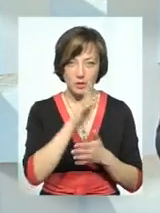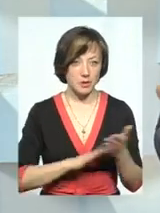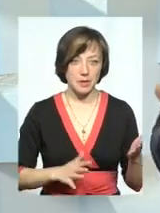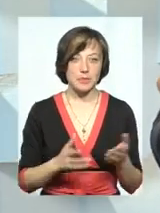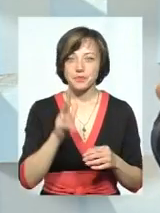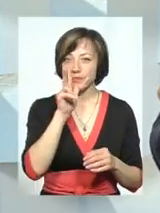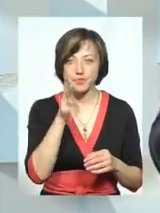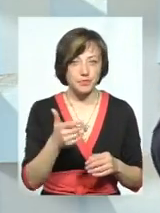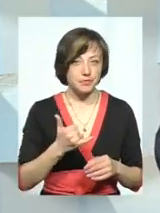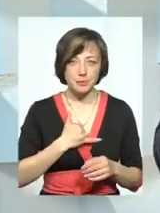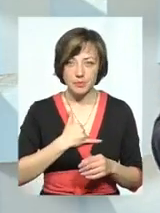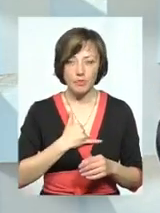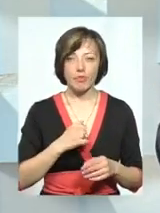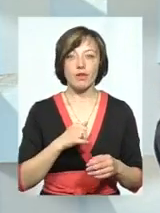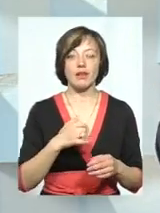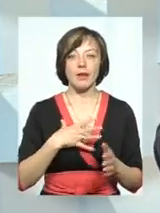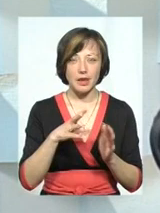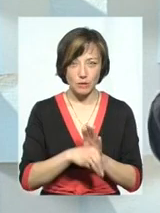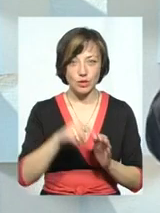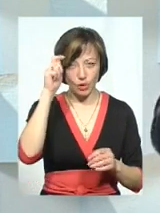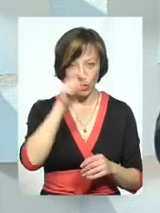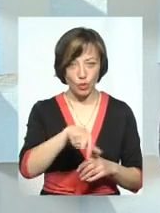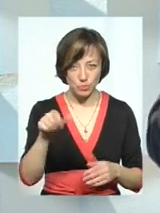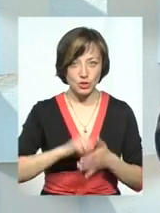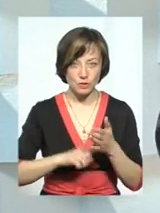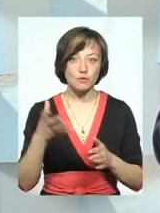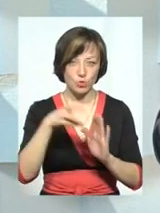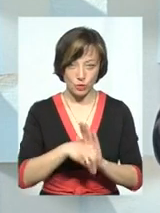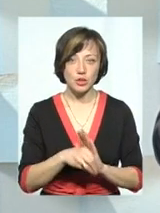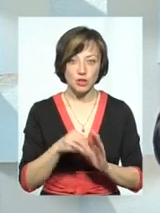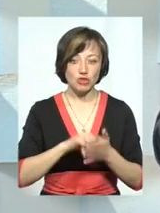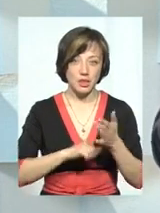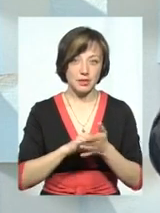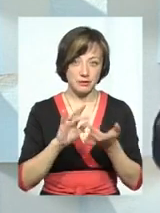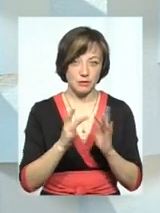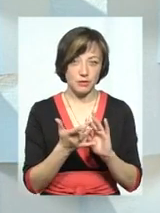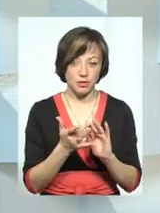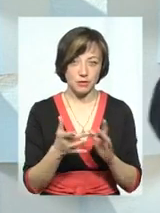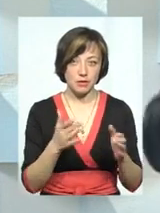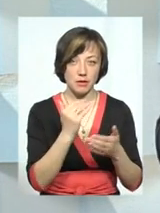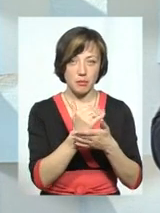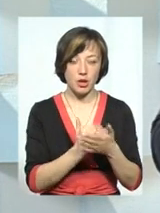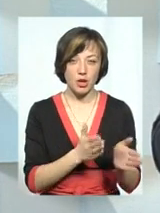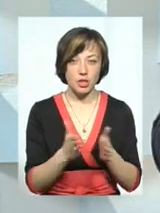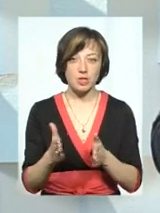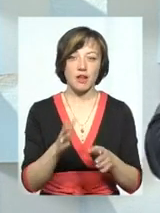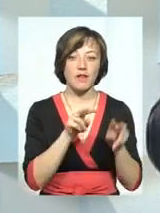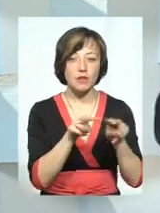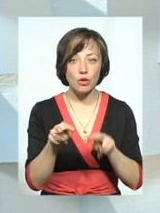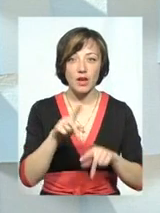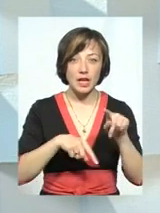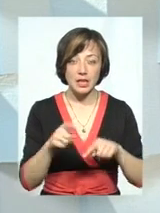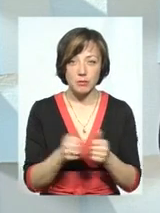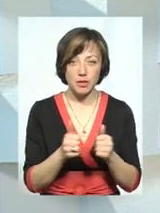і 3 роки в нас гинули хлопці, і в тому числі за соціальних мереж, тому що відслідковували рідних і близьких, тому